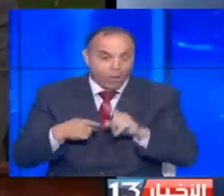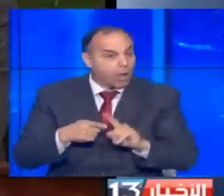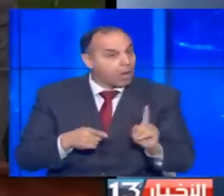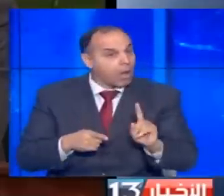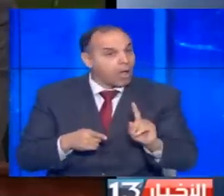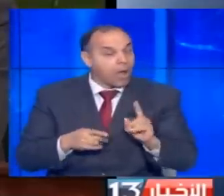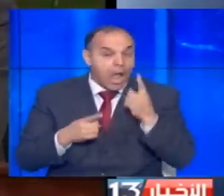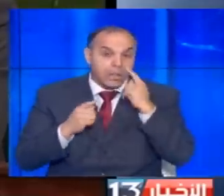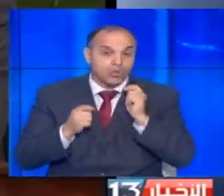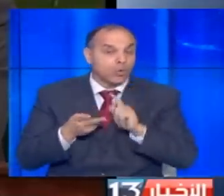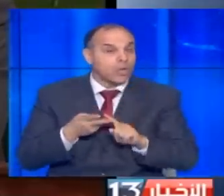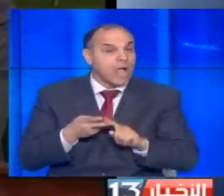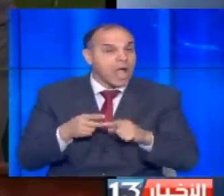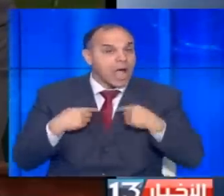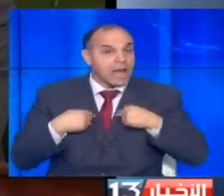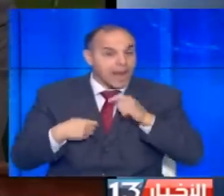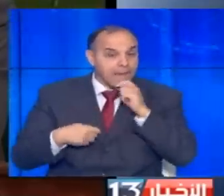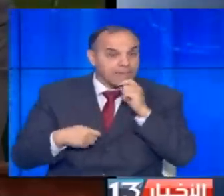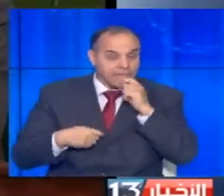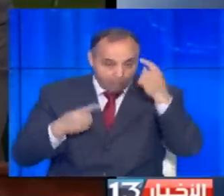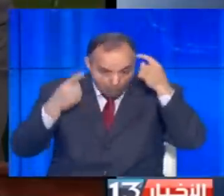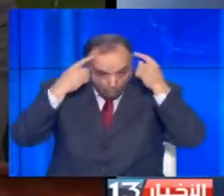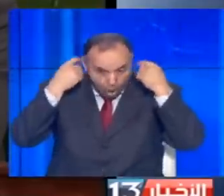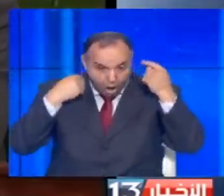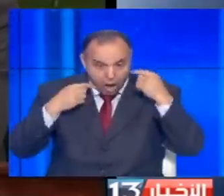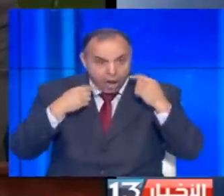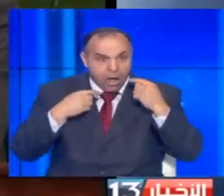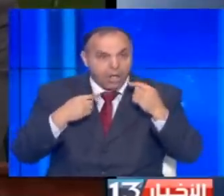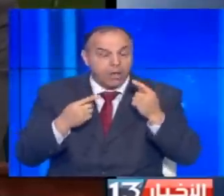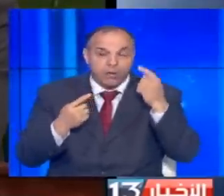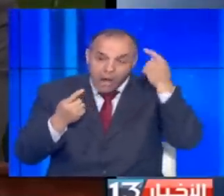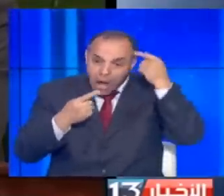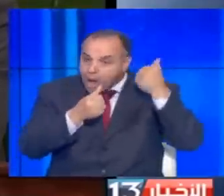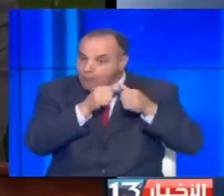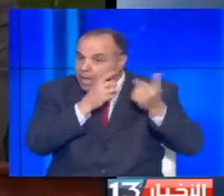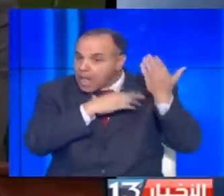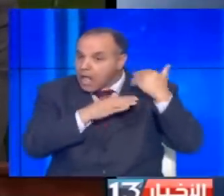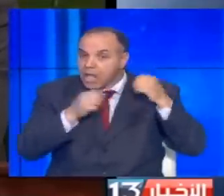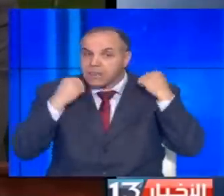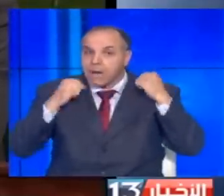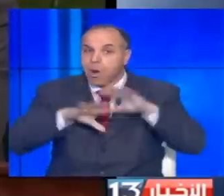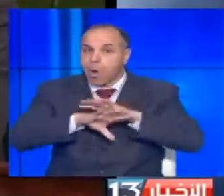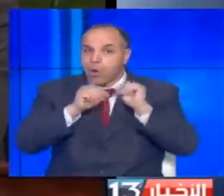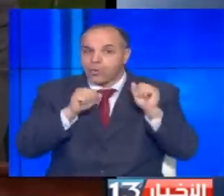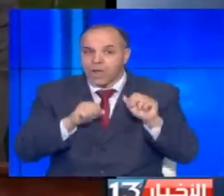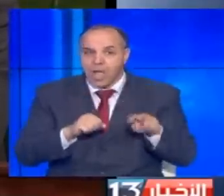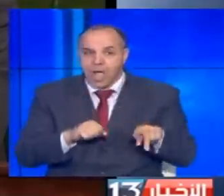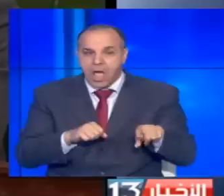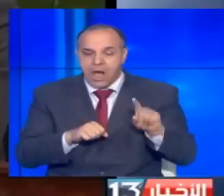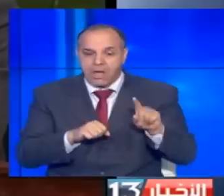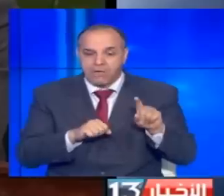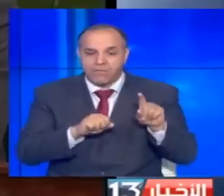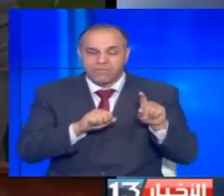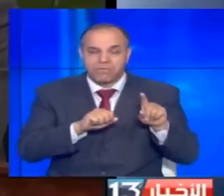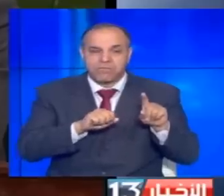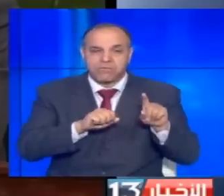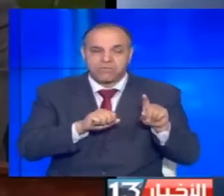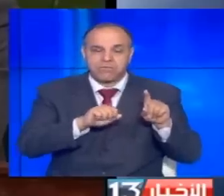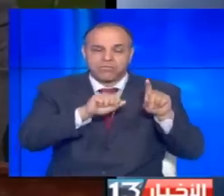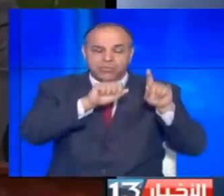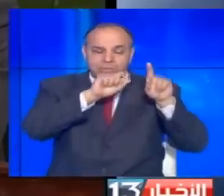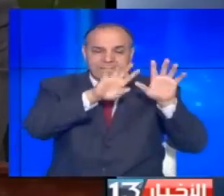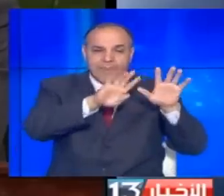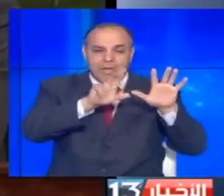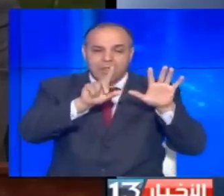اولا نحن ما زال في اذهاننا نستعد الاضراب العام لسنه الف وتسعمائه وسته وسبعه وثمانيه وسبعين